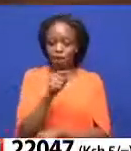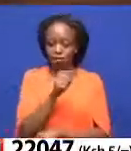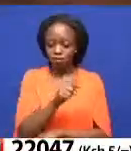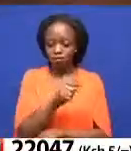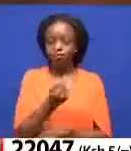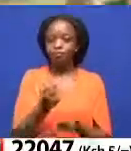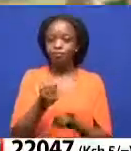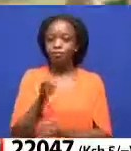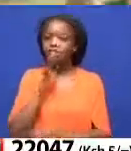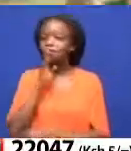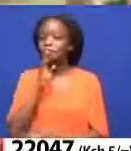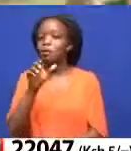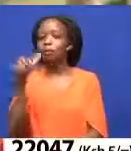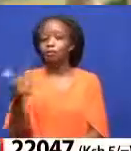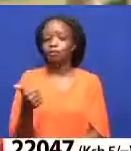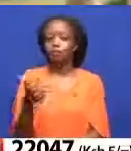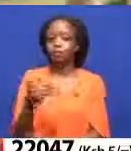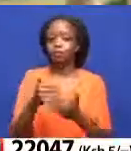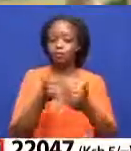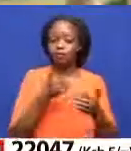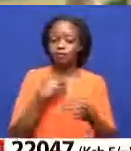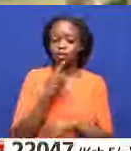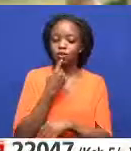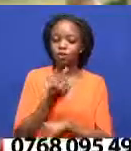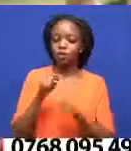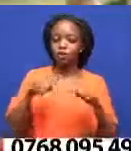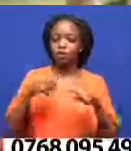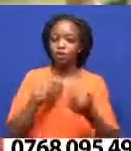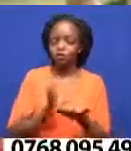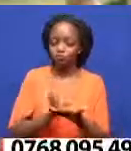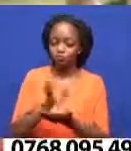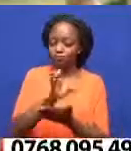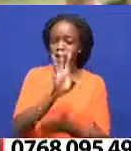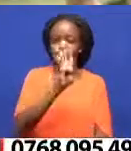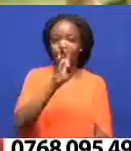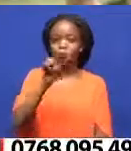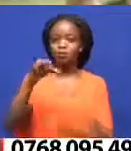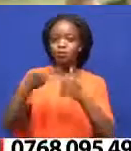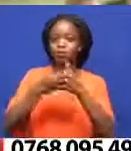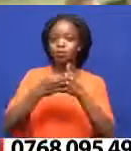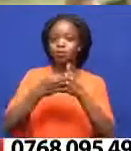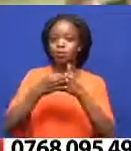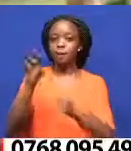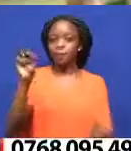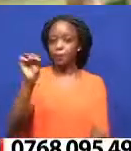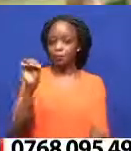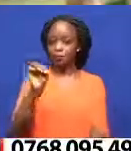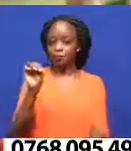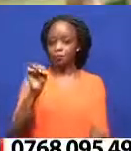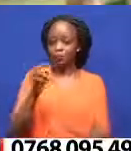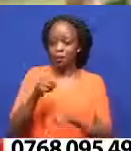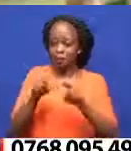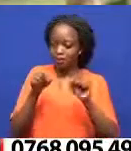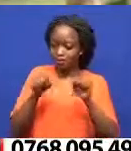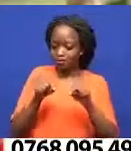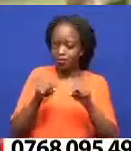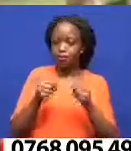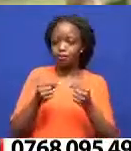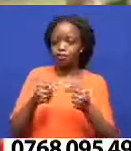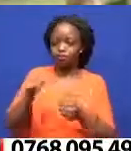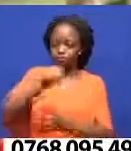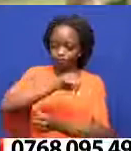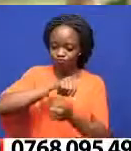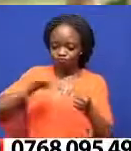kwenda kuzikopesha. I want to say that today we have issued 4.8 million shillings, but this is a revolving fund.